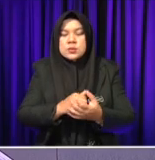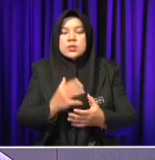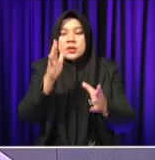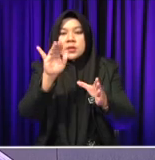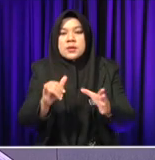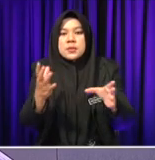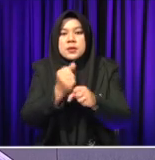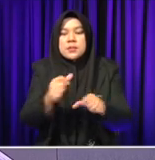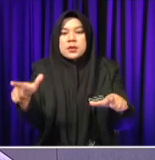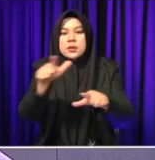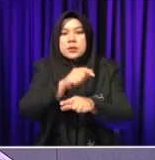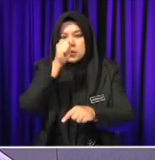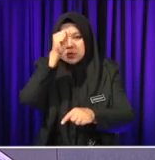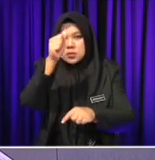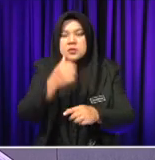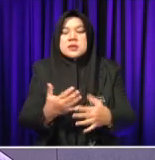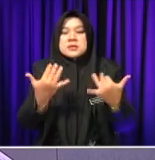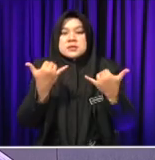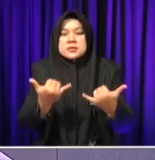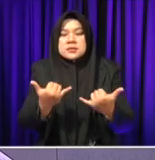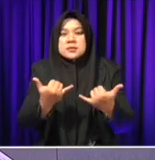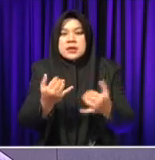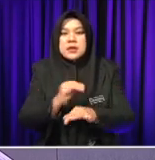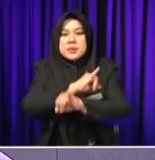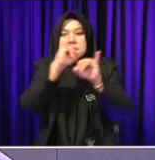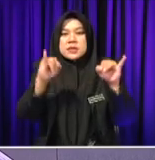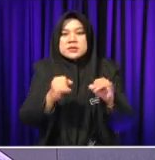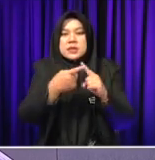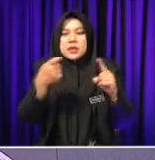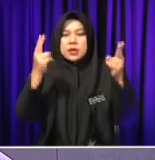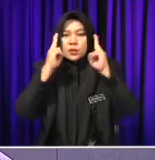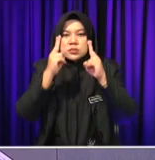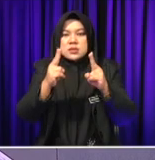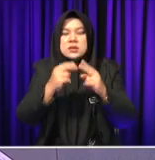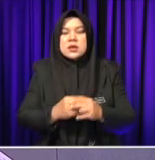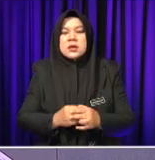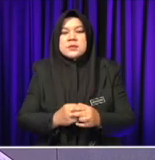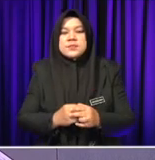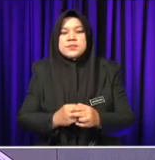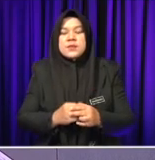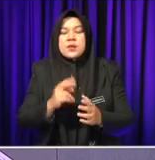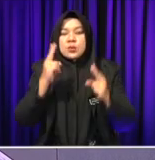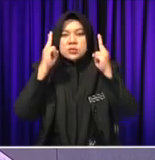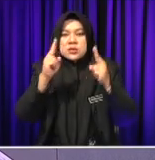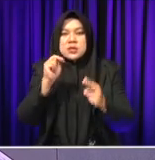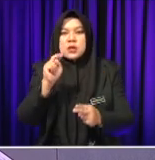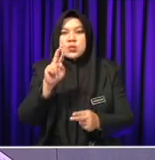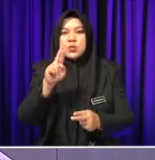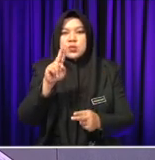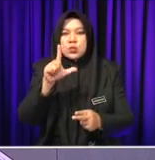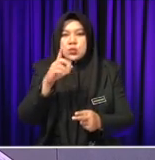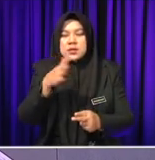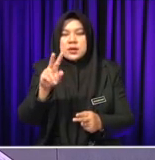waala jangan pening-pening Jom kita dengarkan pencerahannya dari Ustazah kita iaitu Ustazah Nurul Nadiah okey